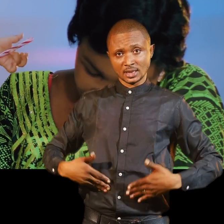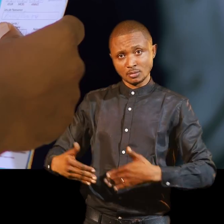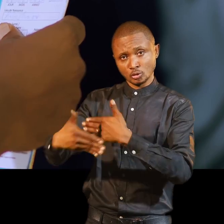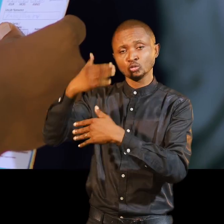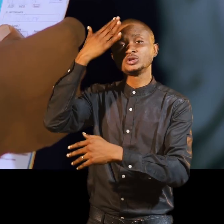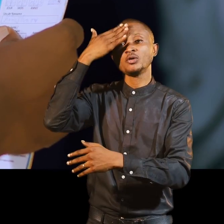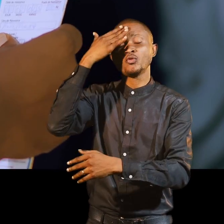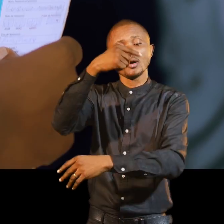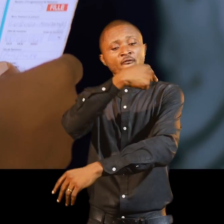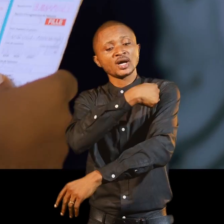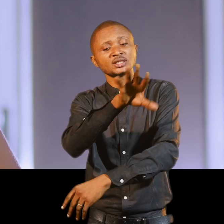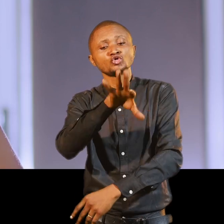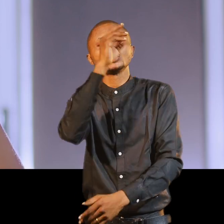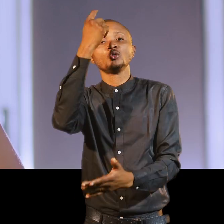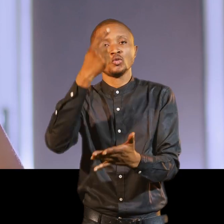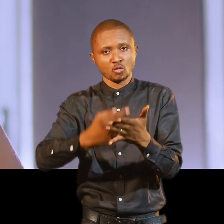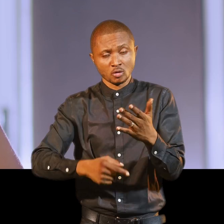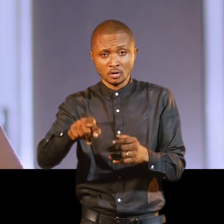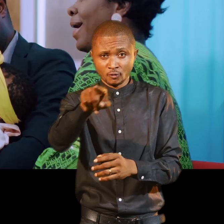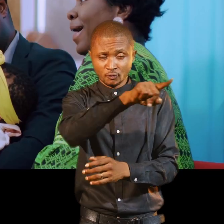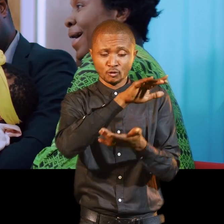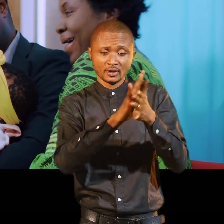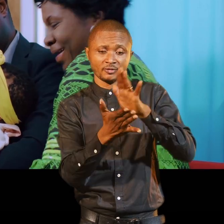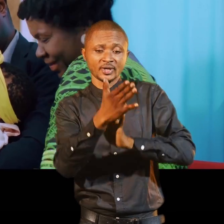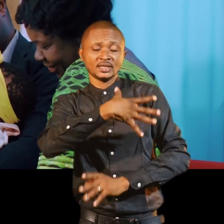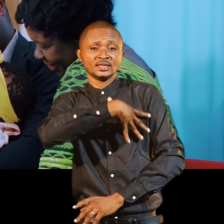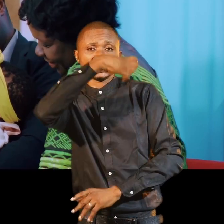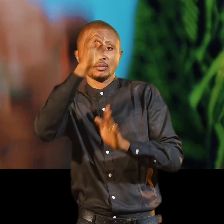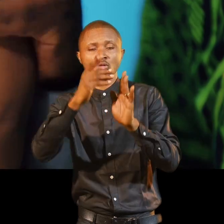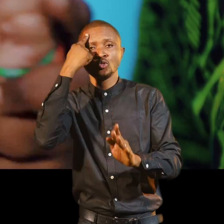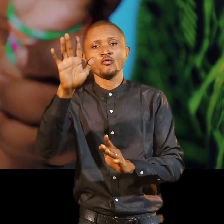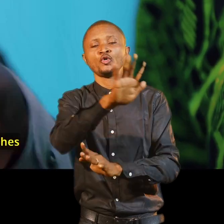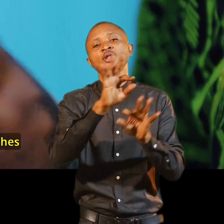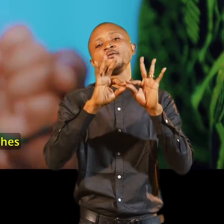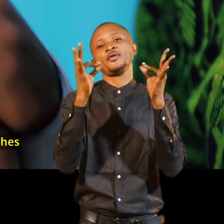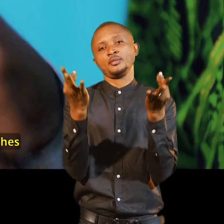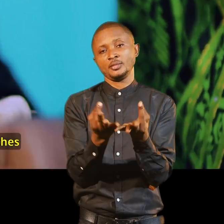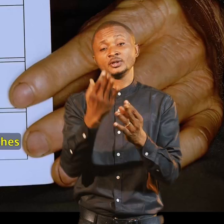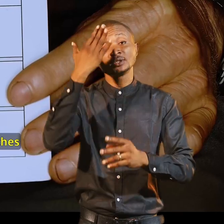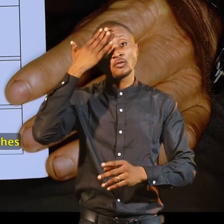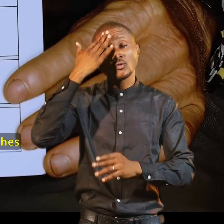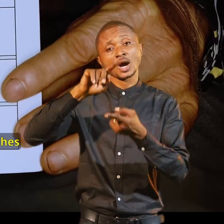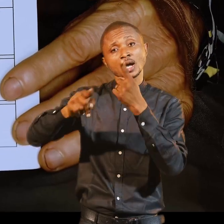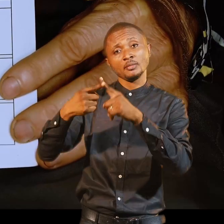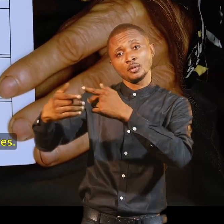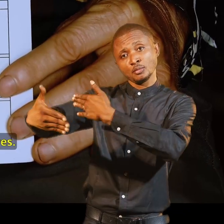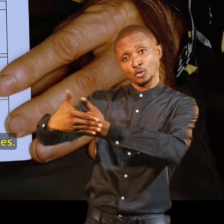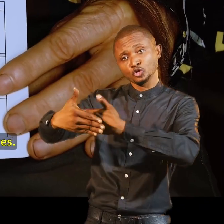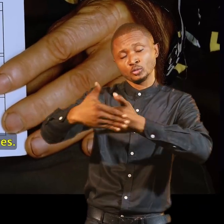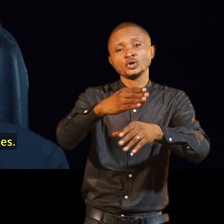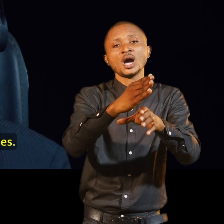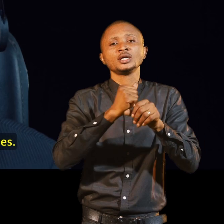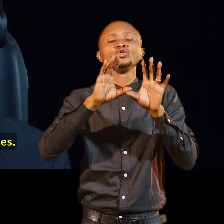kumanya bisalu, bijibu nchakwangat. Wikele nungkuchilo buchijiji kujiba jijinga, pa kujaji kase,